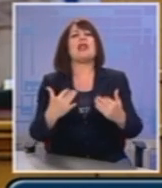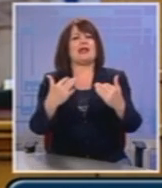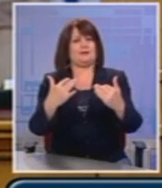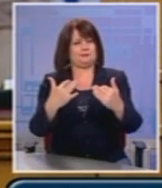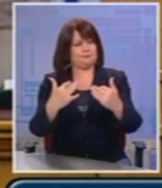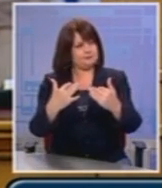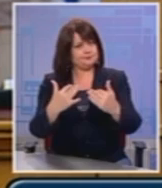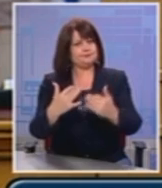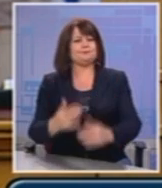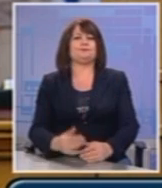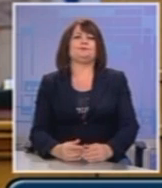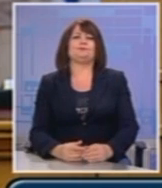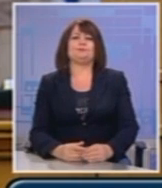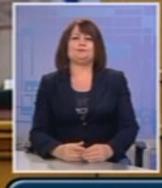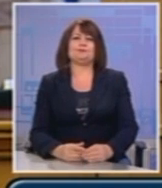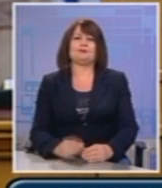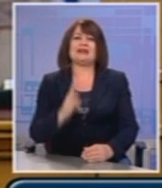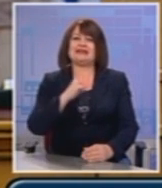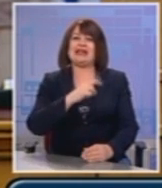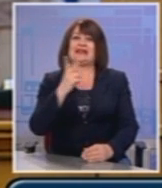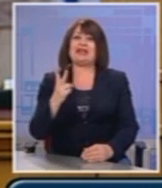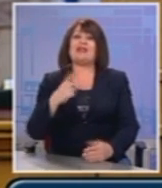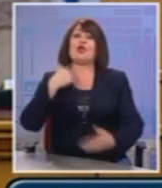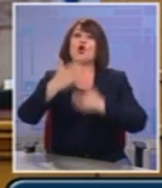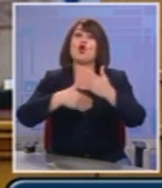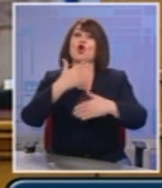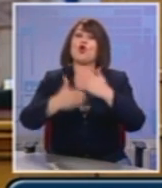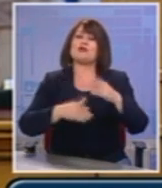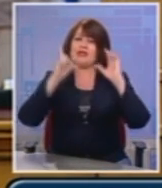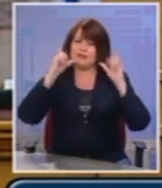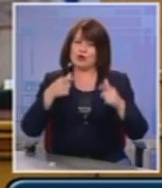επίπεδο μετά από 32 χρόνια